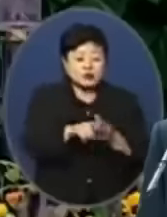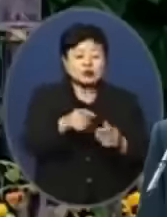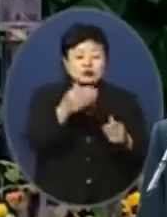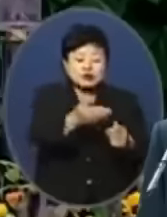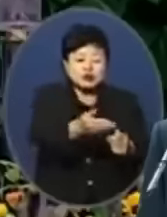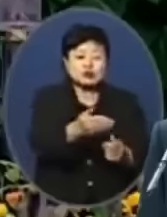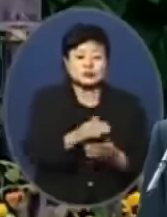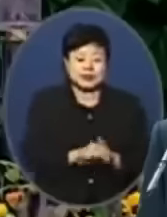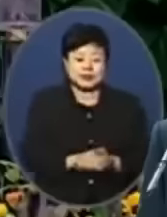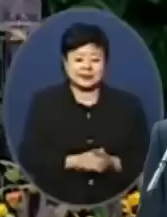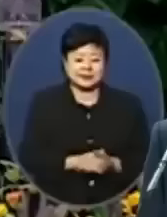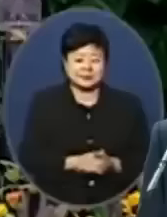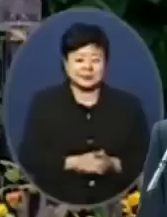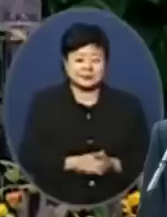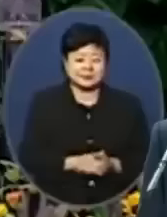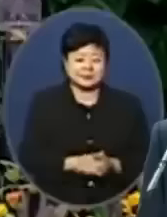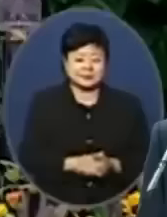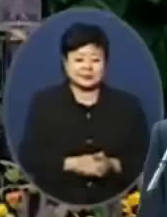주신 것입니다.